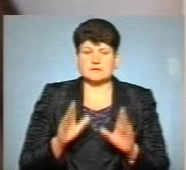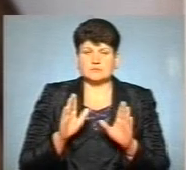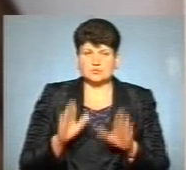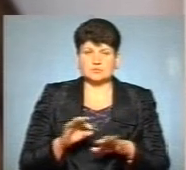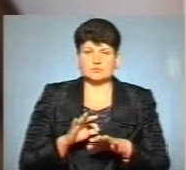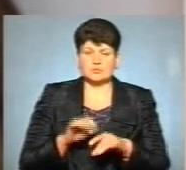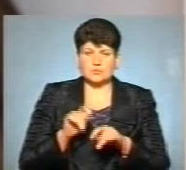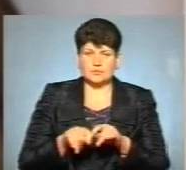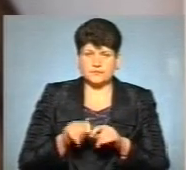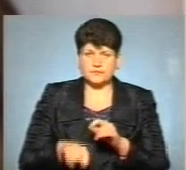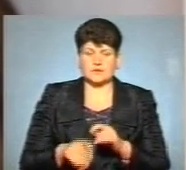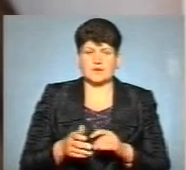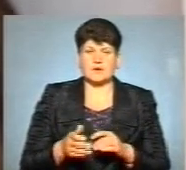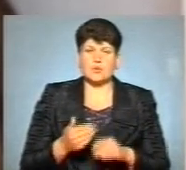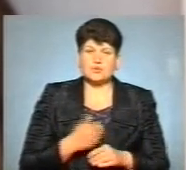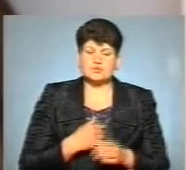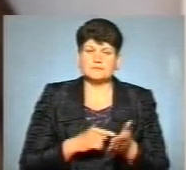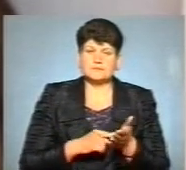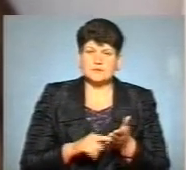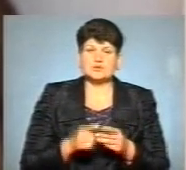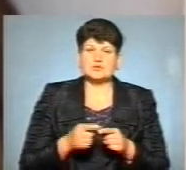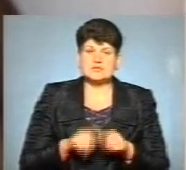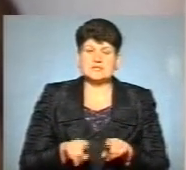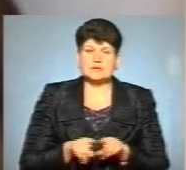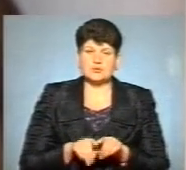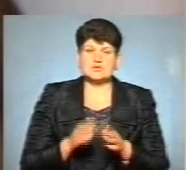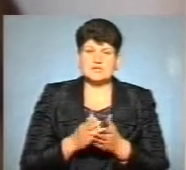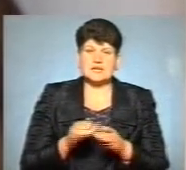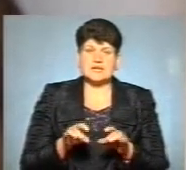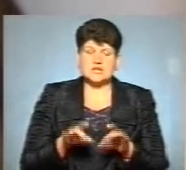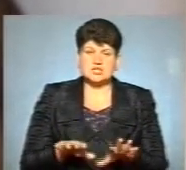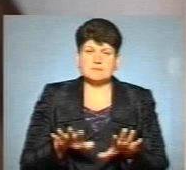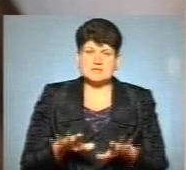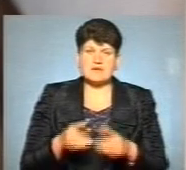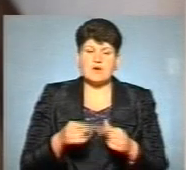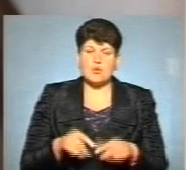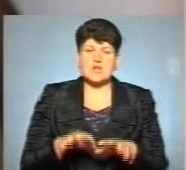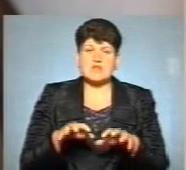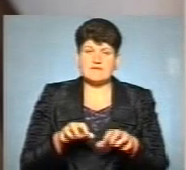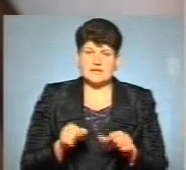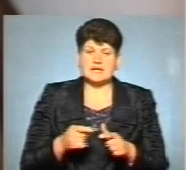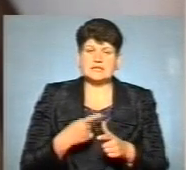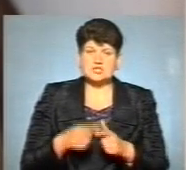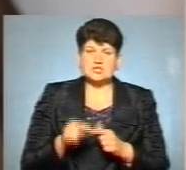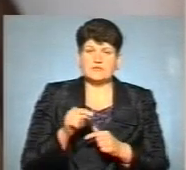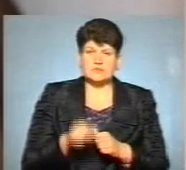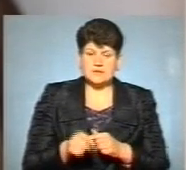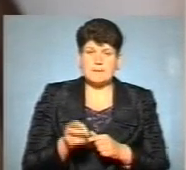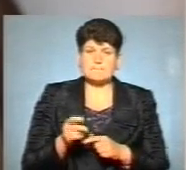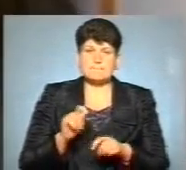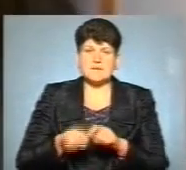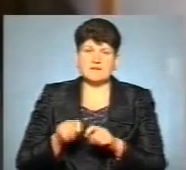проходитимуть тестування. Хочу наголосити, що це також є рішення місцевих органів влади, чи вони протестують